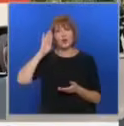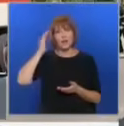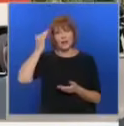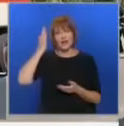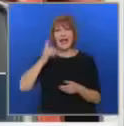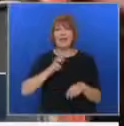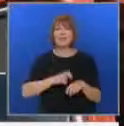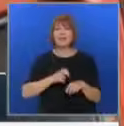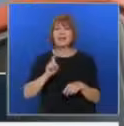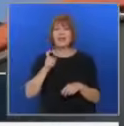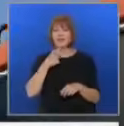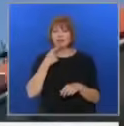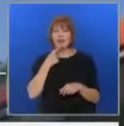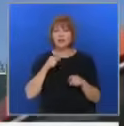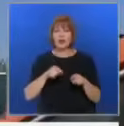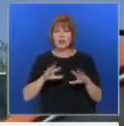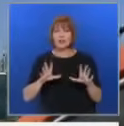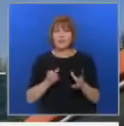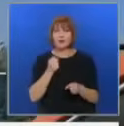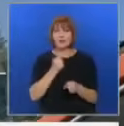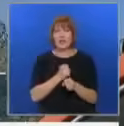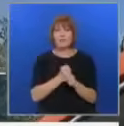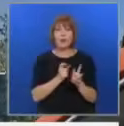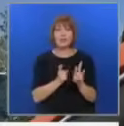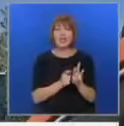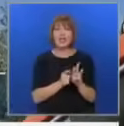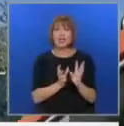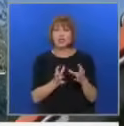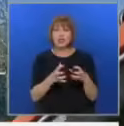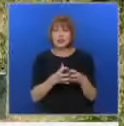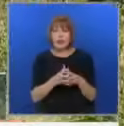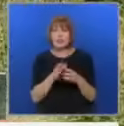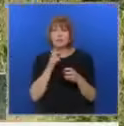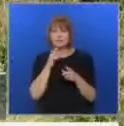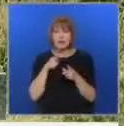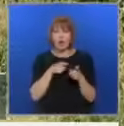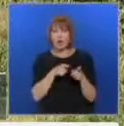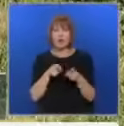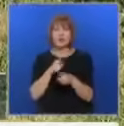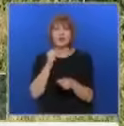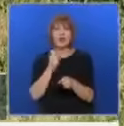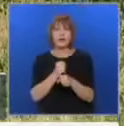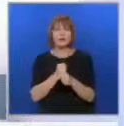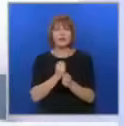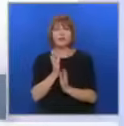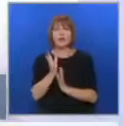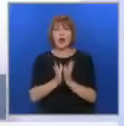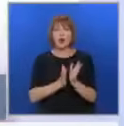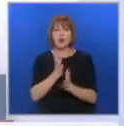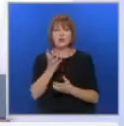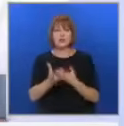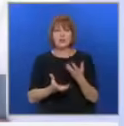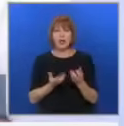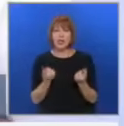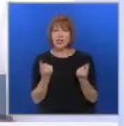Димитър Главчев съобщи, че от днес започва да работи щаб, който ще координира работата по справянето с горските пожари. Ще се срещна